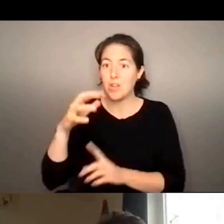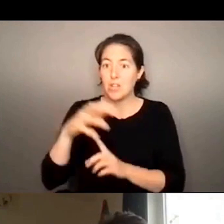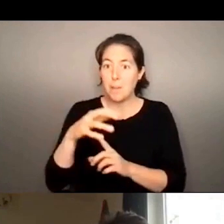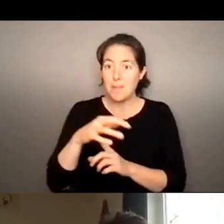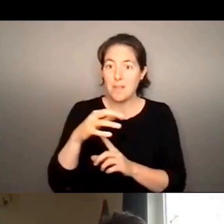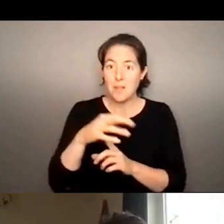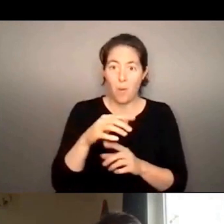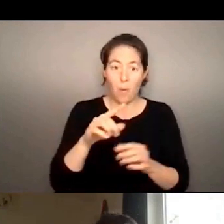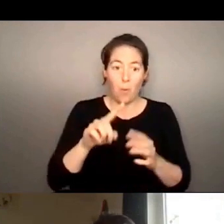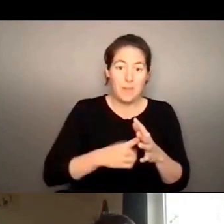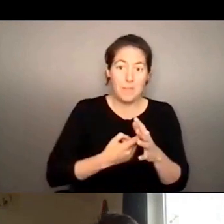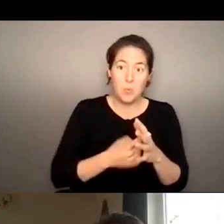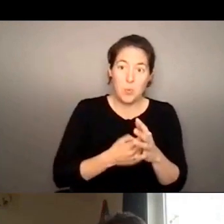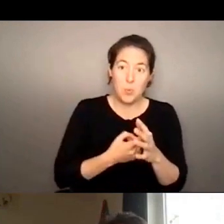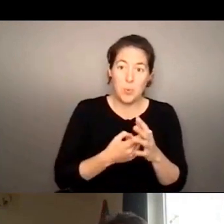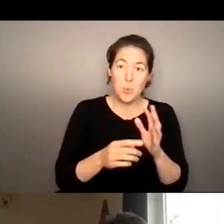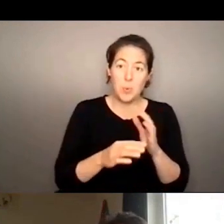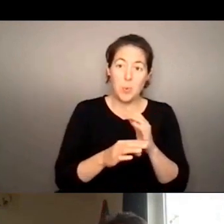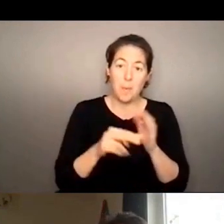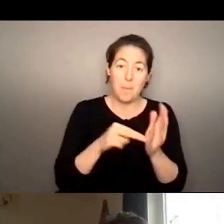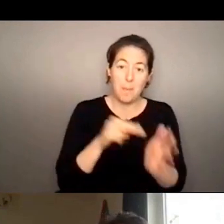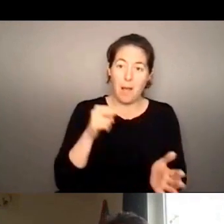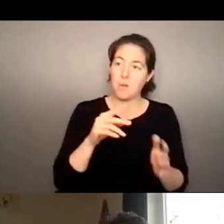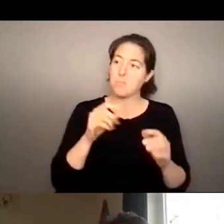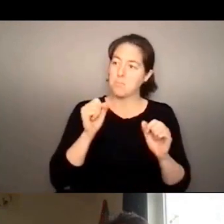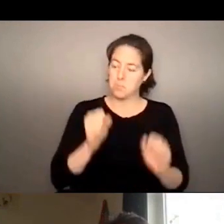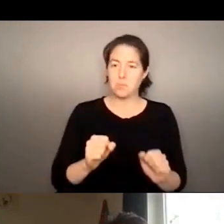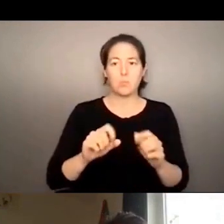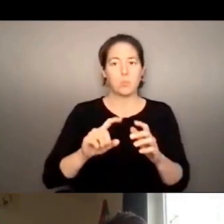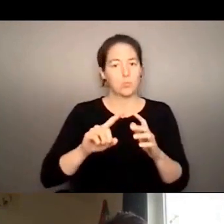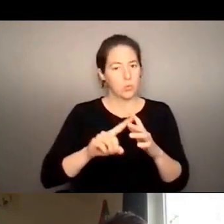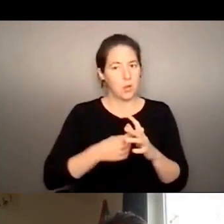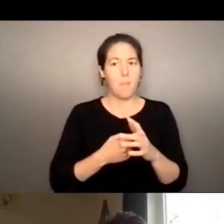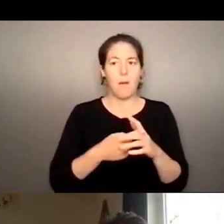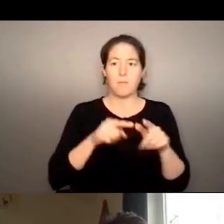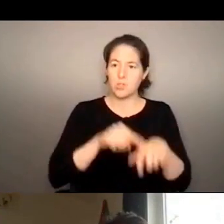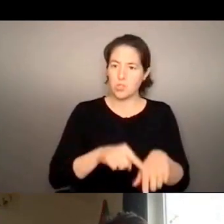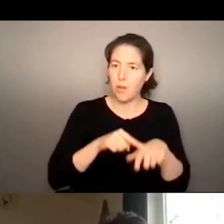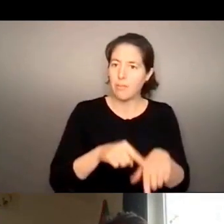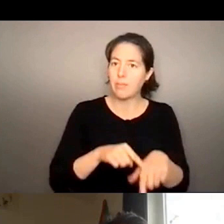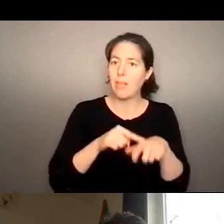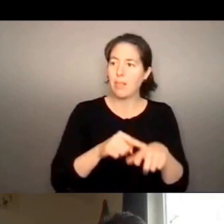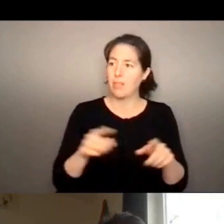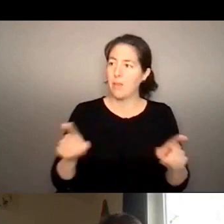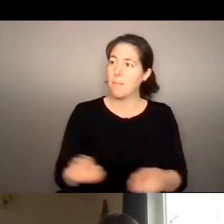commencer à s'occuper du sol. On peut déjà jardiner, même quand il y a encore des périodes de gel ou